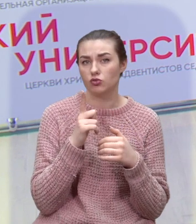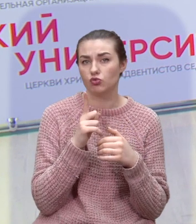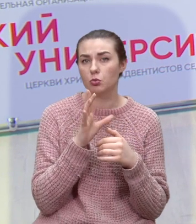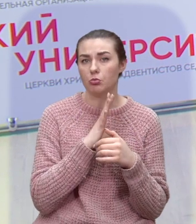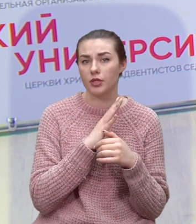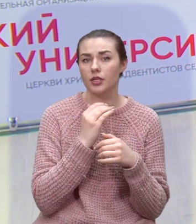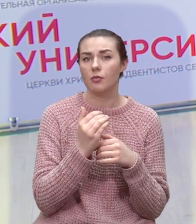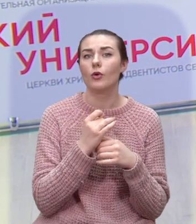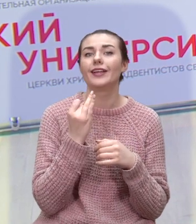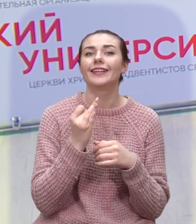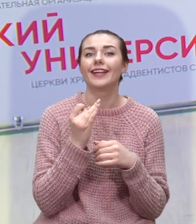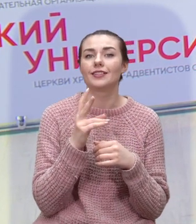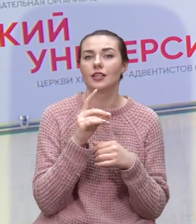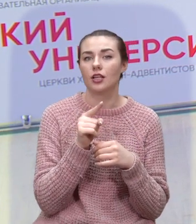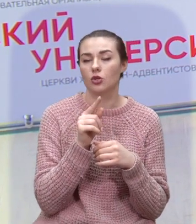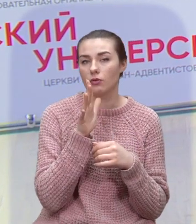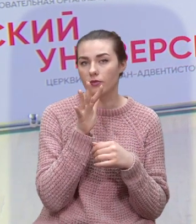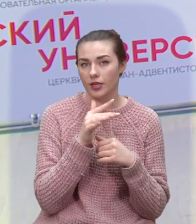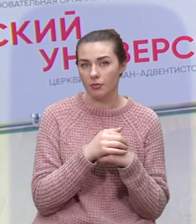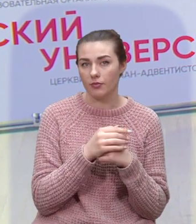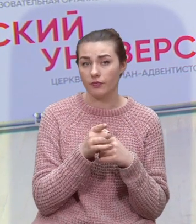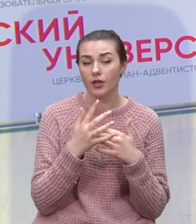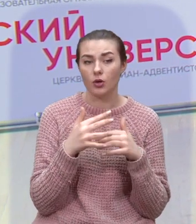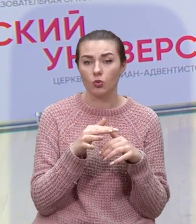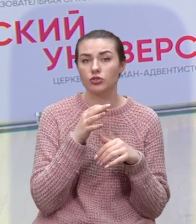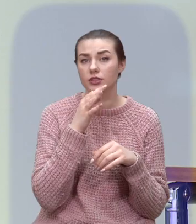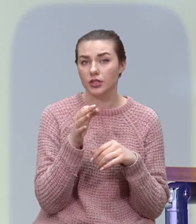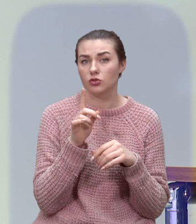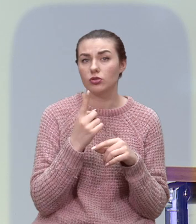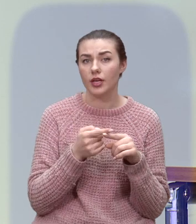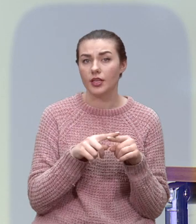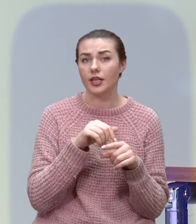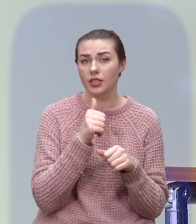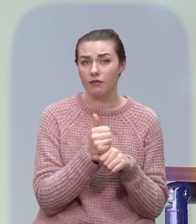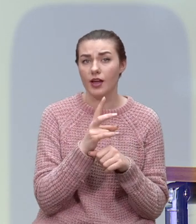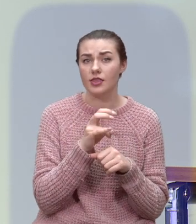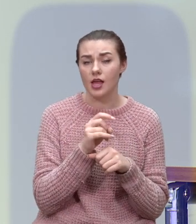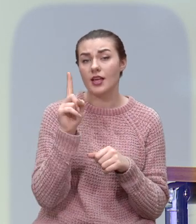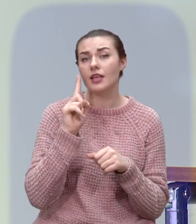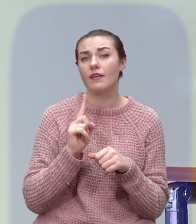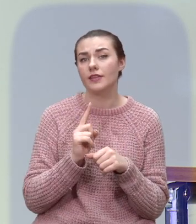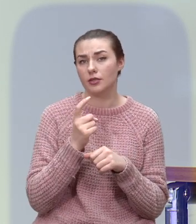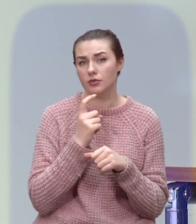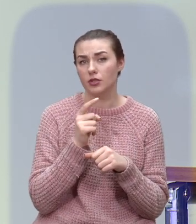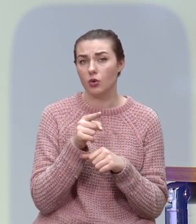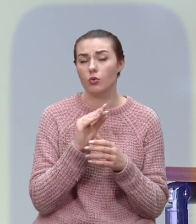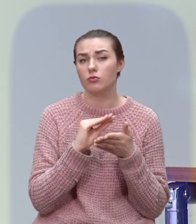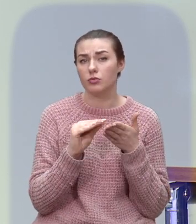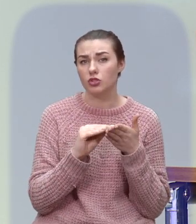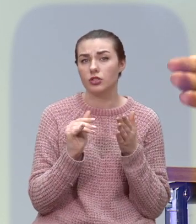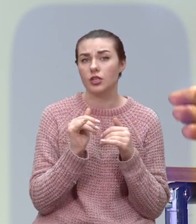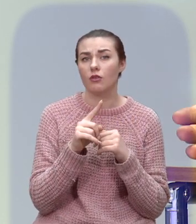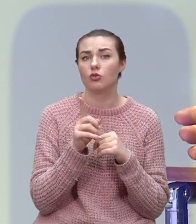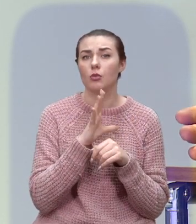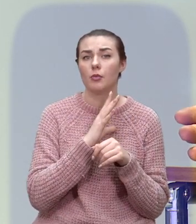которые были ему интересны на тот момент вы же сами отметили что это глава уже на еврейском языке соответственно пишет ее